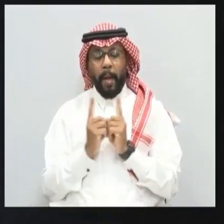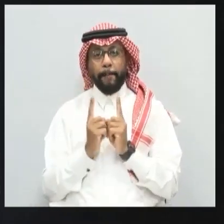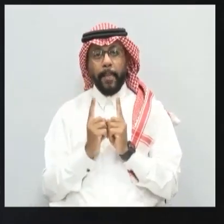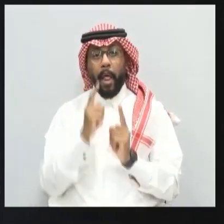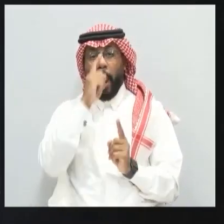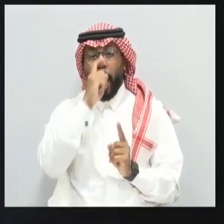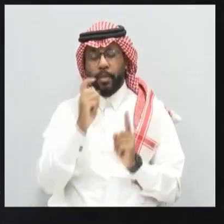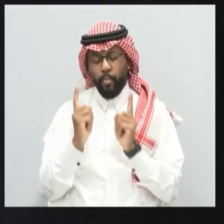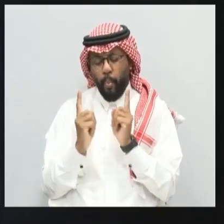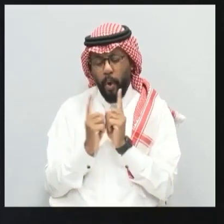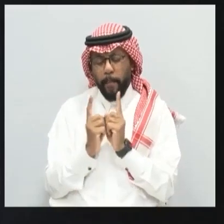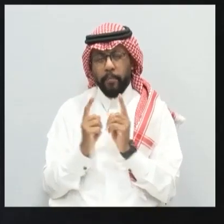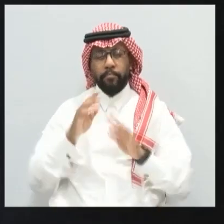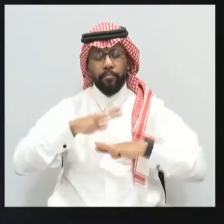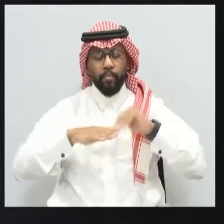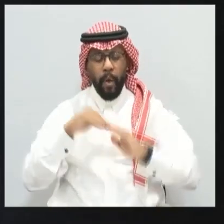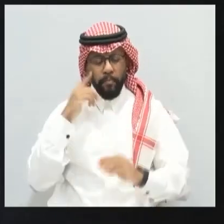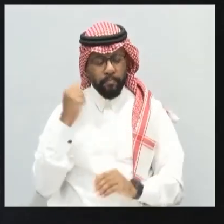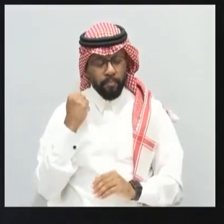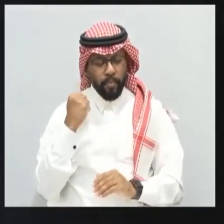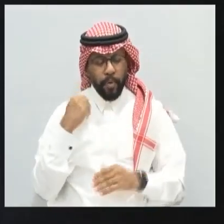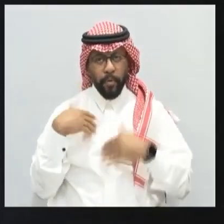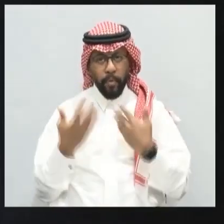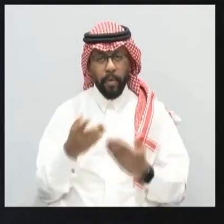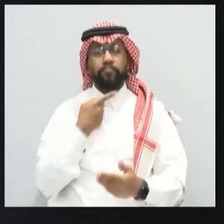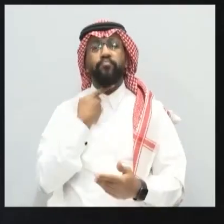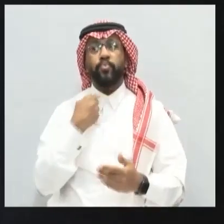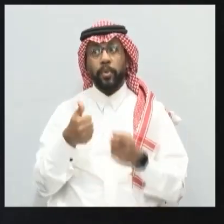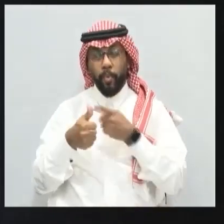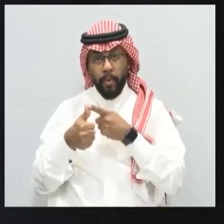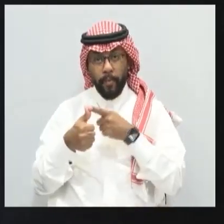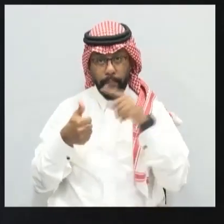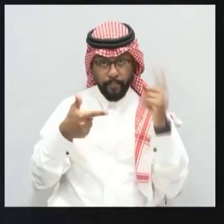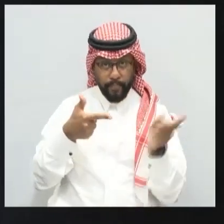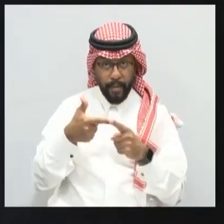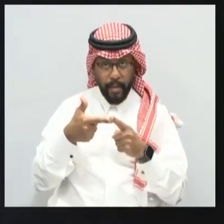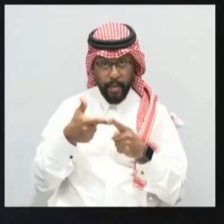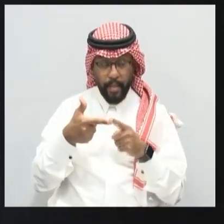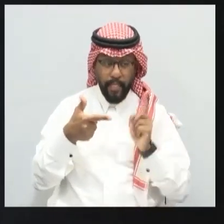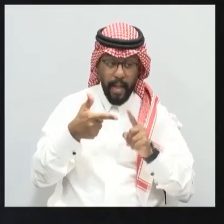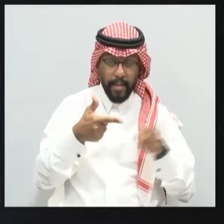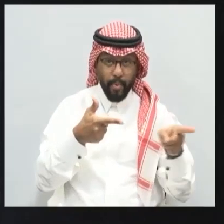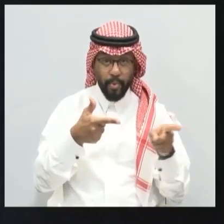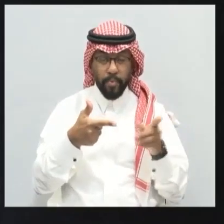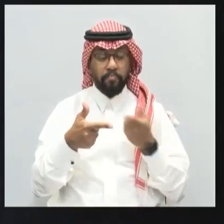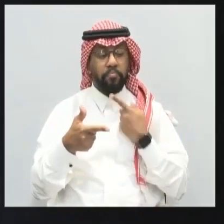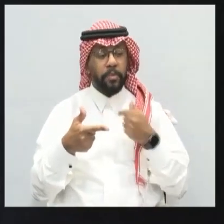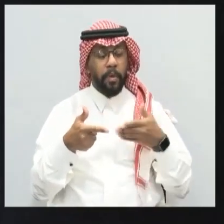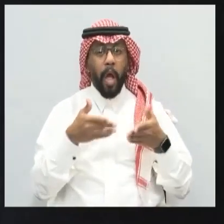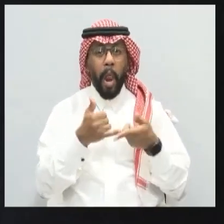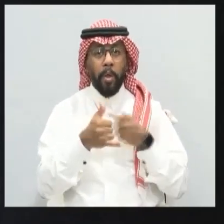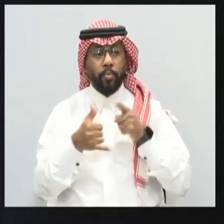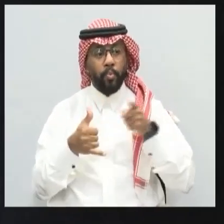مهارات المقابله الشخصيه اذا ما اخترت الخيار الاخر وهو العمل بعد المرحله